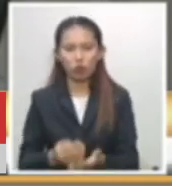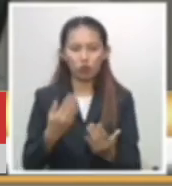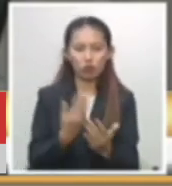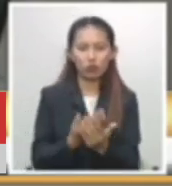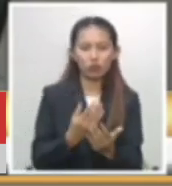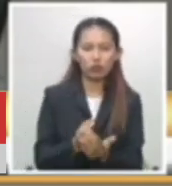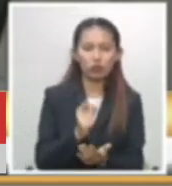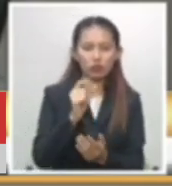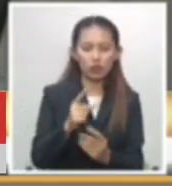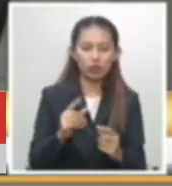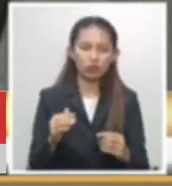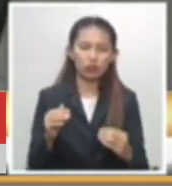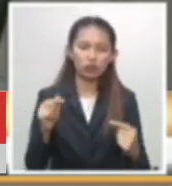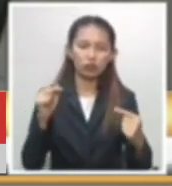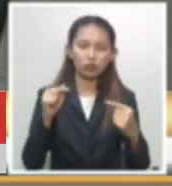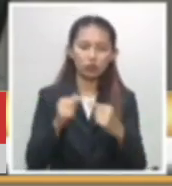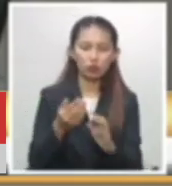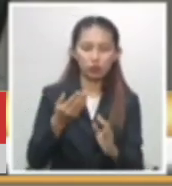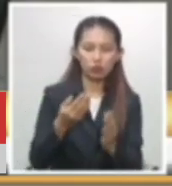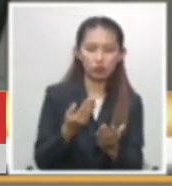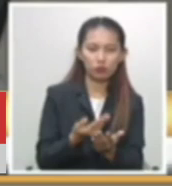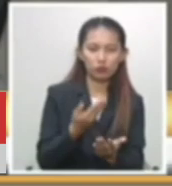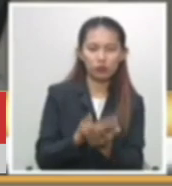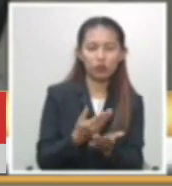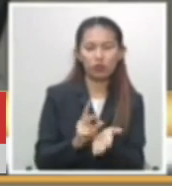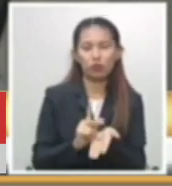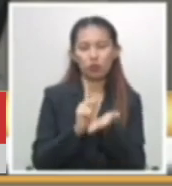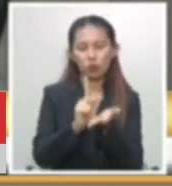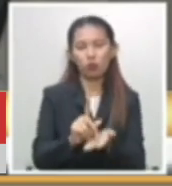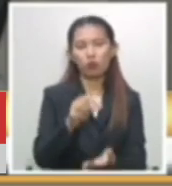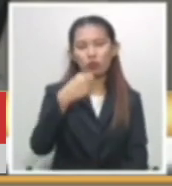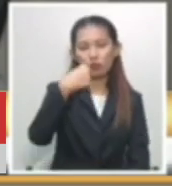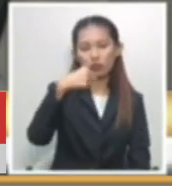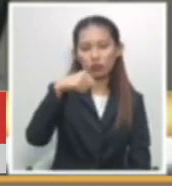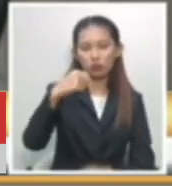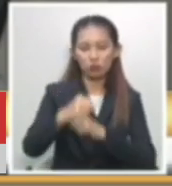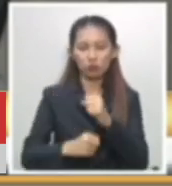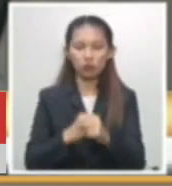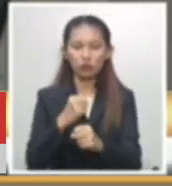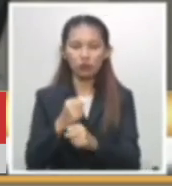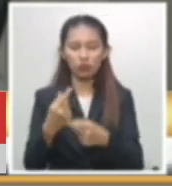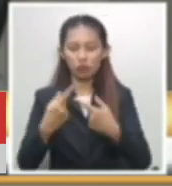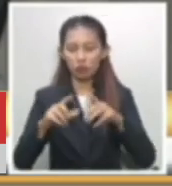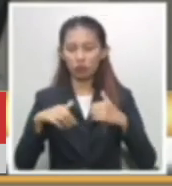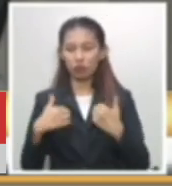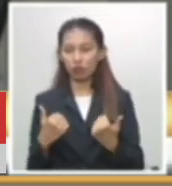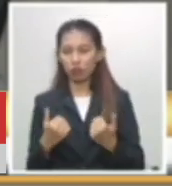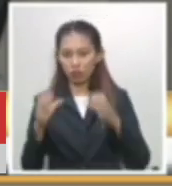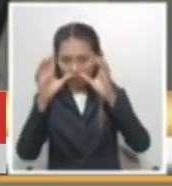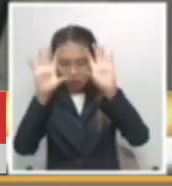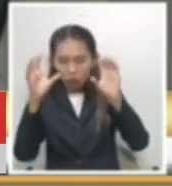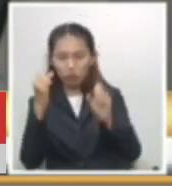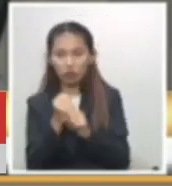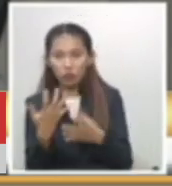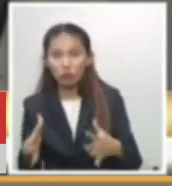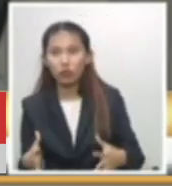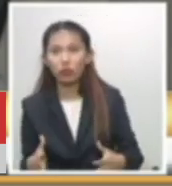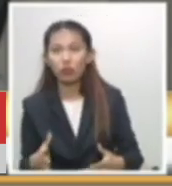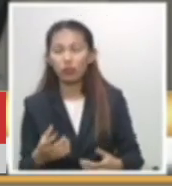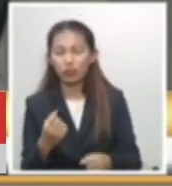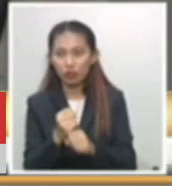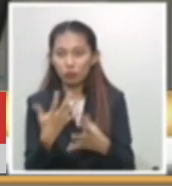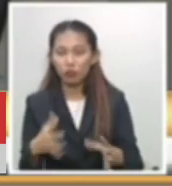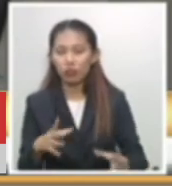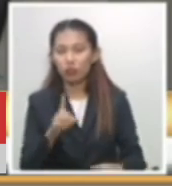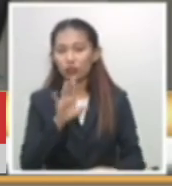ปีหรือพูดกันไปจนจะยกเลิกวันนี้ทำถึงไหนครับเป็นรัฐบาลแล้วทำยังครับเมื่อไหร่จะปรากฏผล